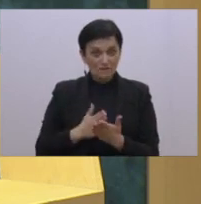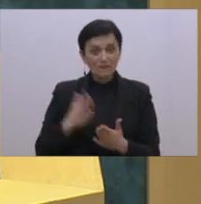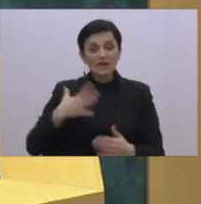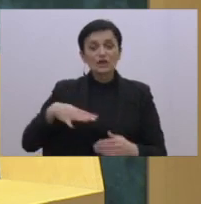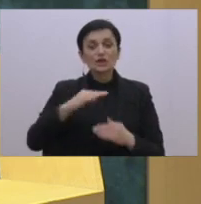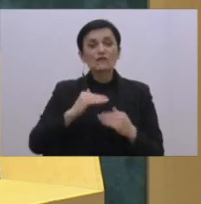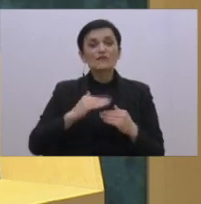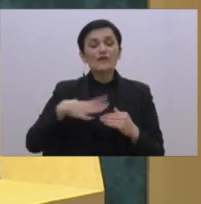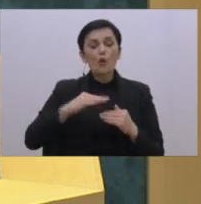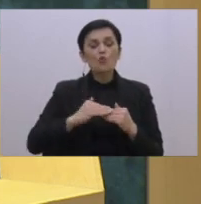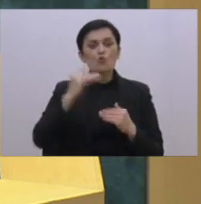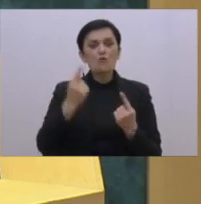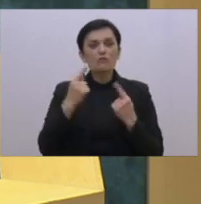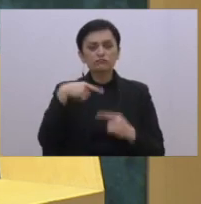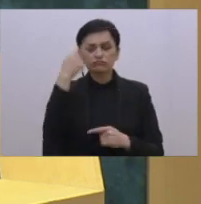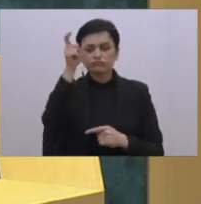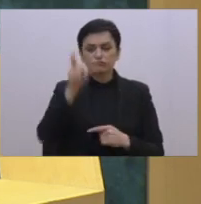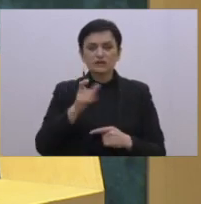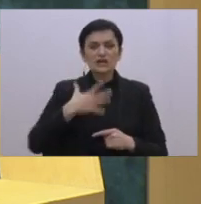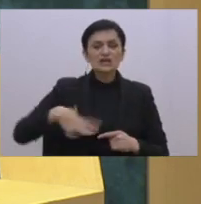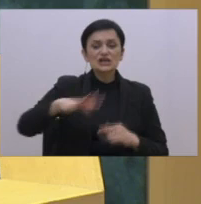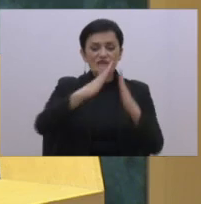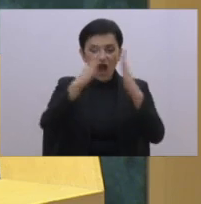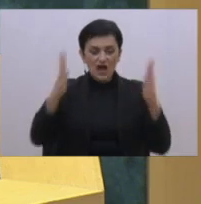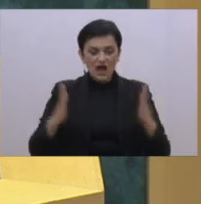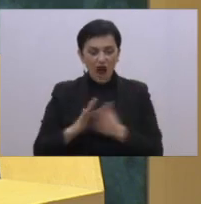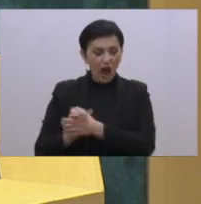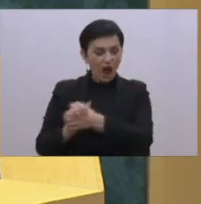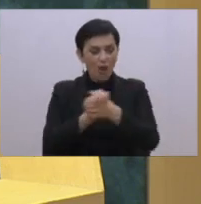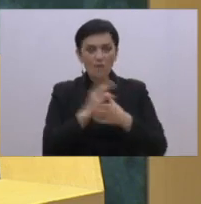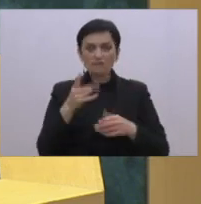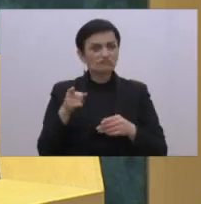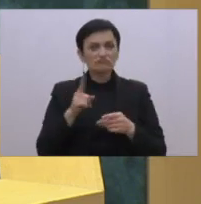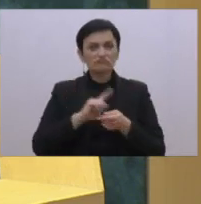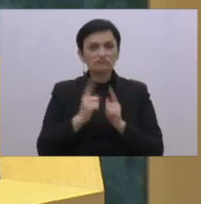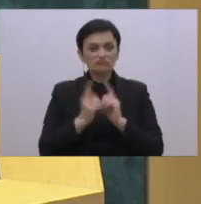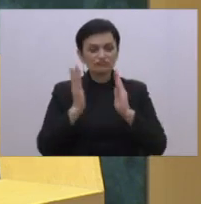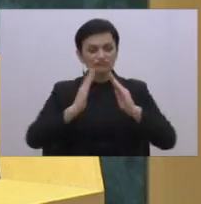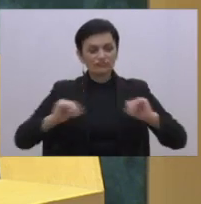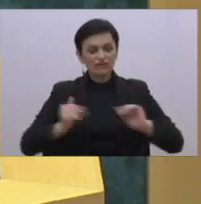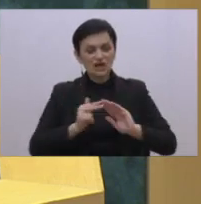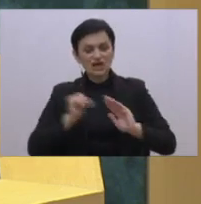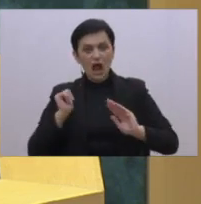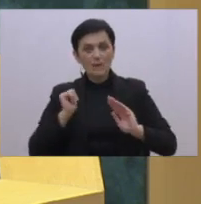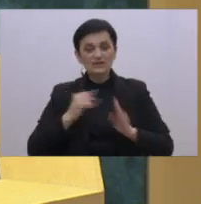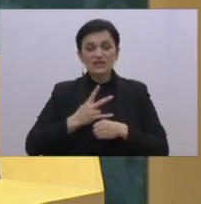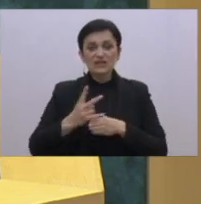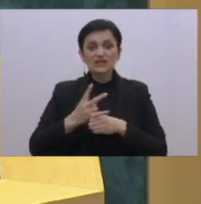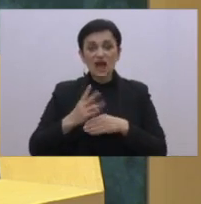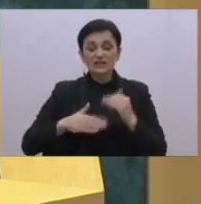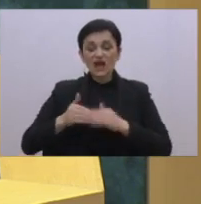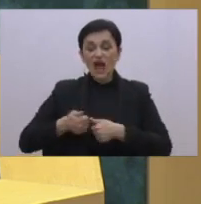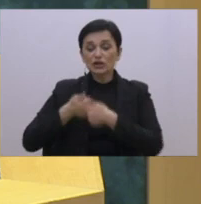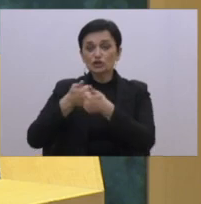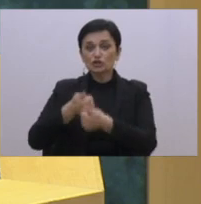უმაღლეს თანამდებობის პირი, რომელიც ქვეყნის გამაერთიანებელი უნდა იყოს, ქვეყნის გამთიშველი აღმოჩნდა, რომელმაც რადიკალიზაციის